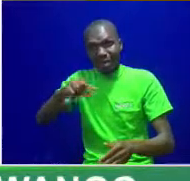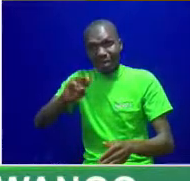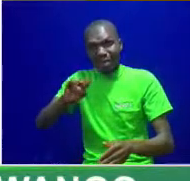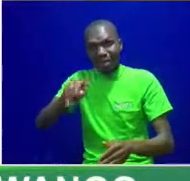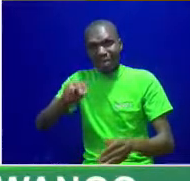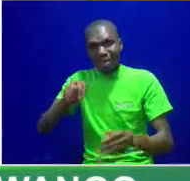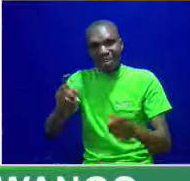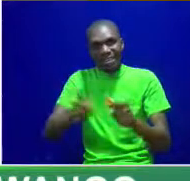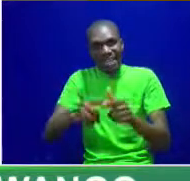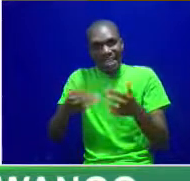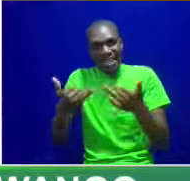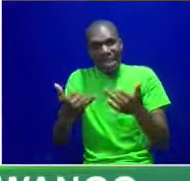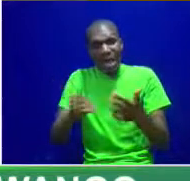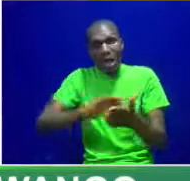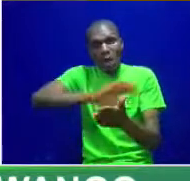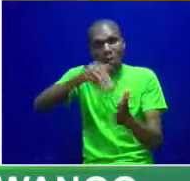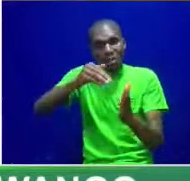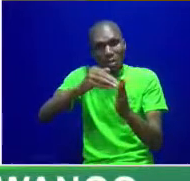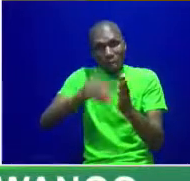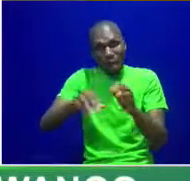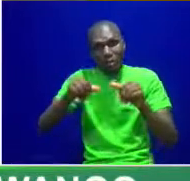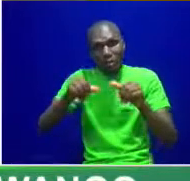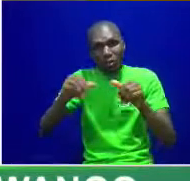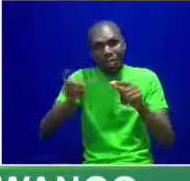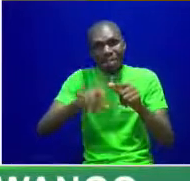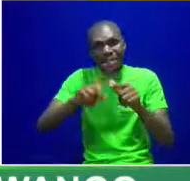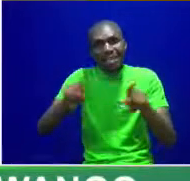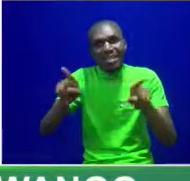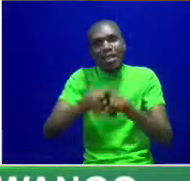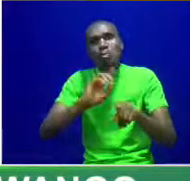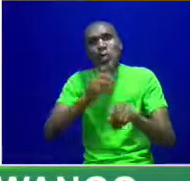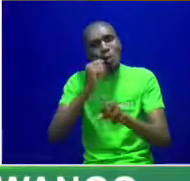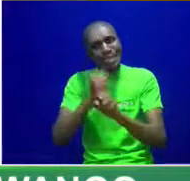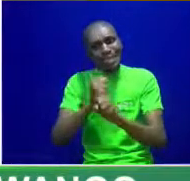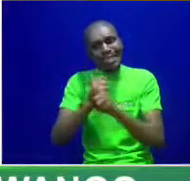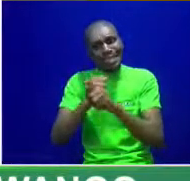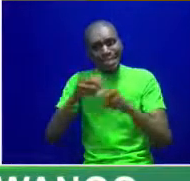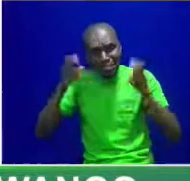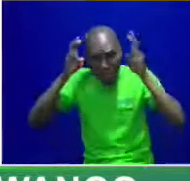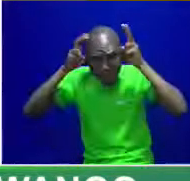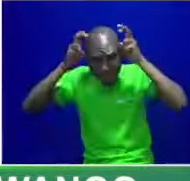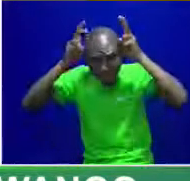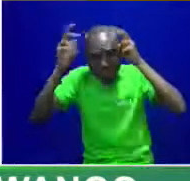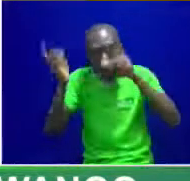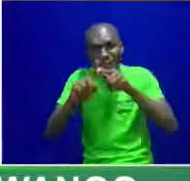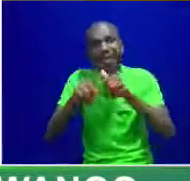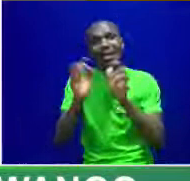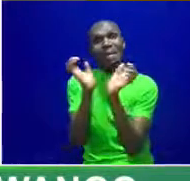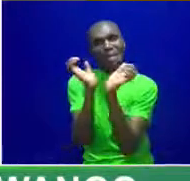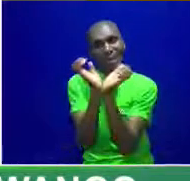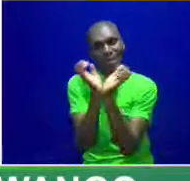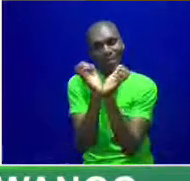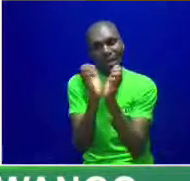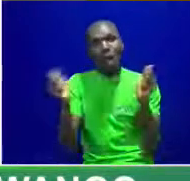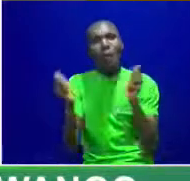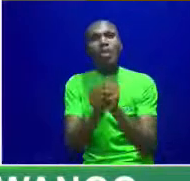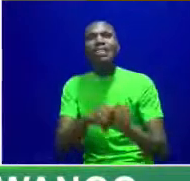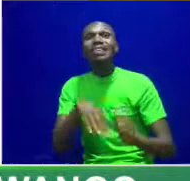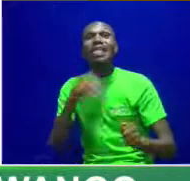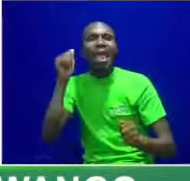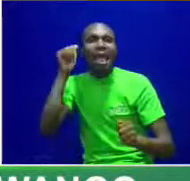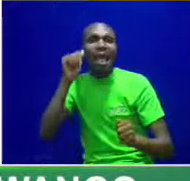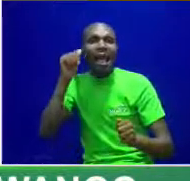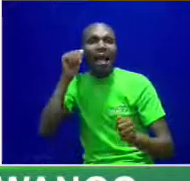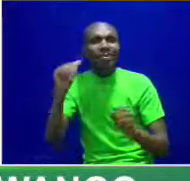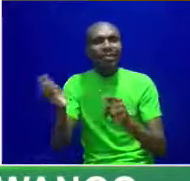wikabono. Emiro vilio agendrete kigima yu korana baliba korege kore ikio wabire bakubuwa tuwa kigima. Kore ngana nangina moke niga tebile